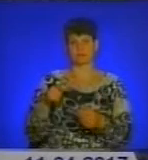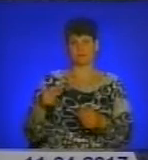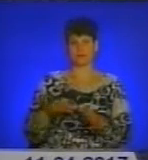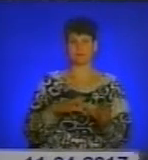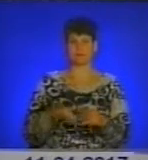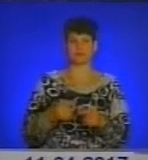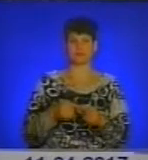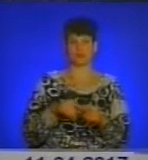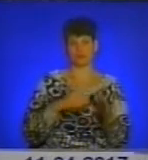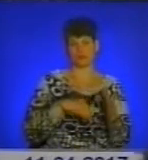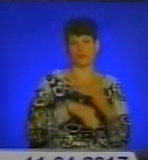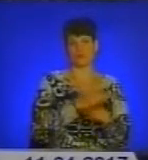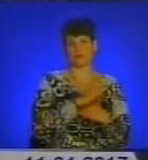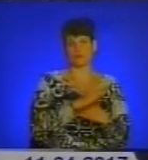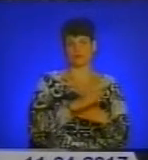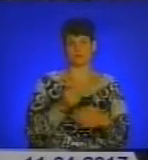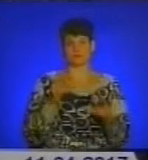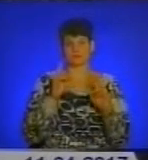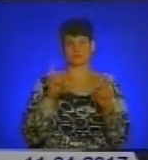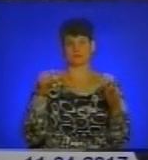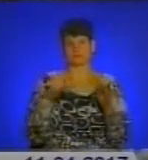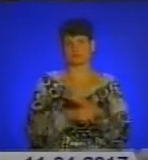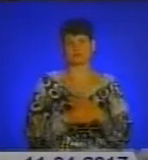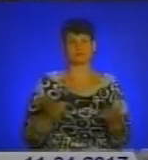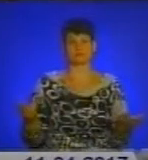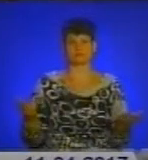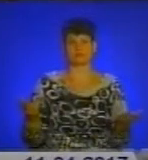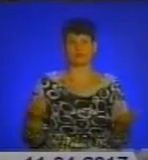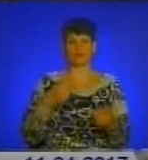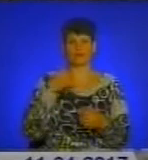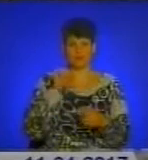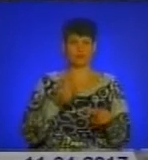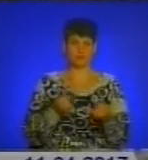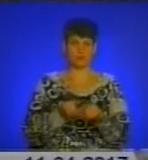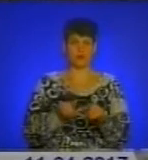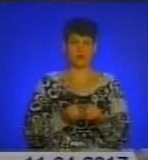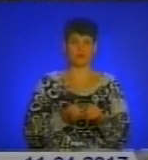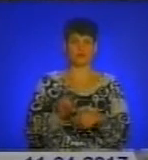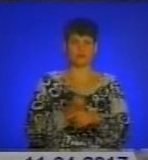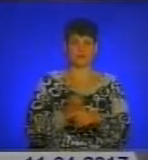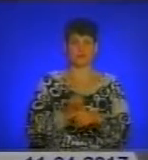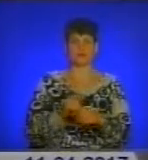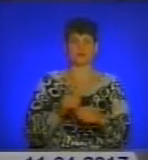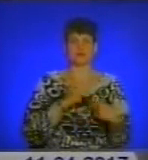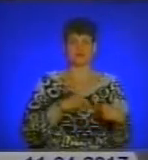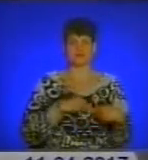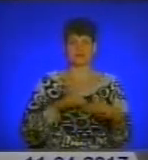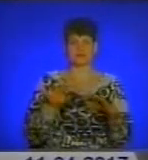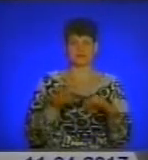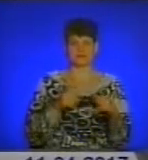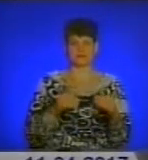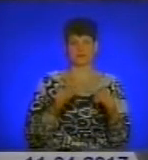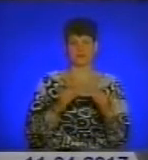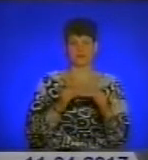того покидають приміщення і зникають в невідомому напрямку. Вчора за такою схемою псевдопрацівник водоканалу виніс із